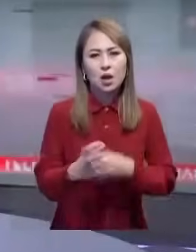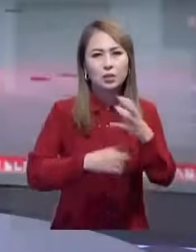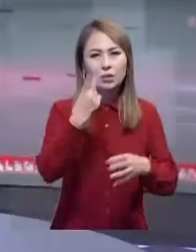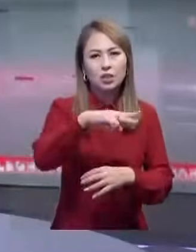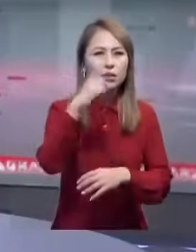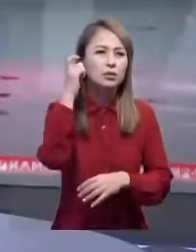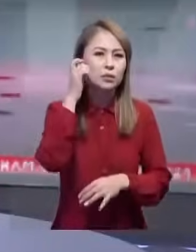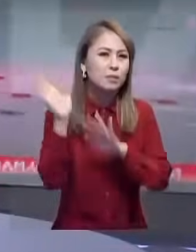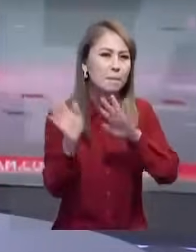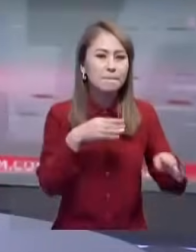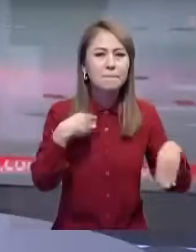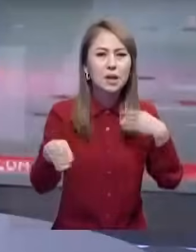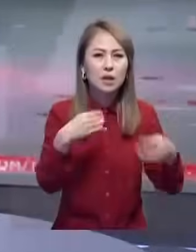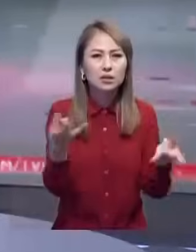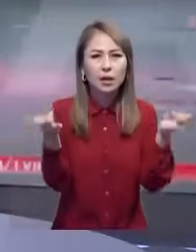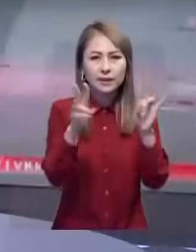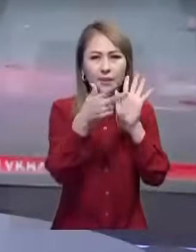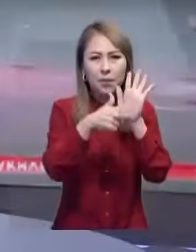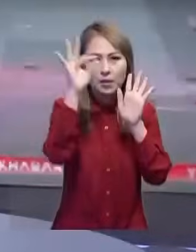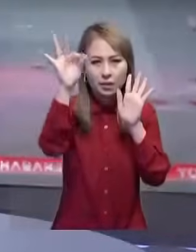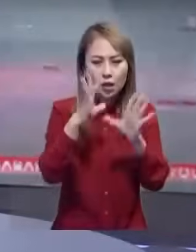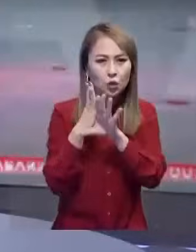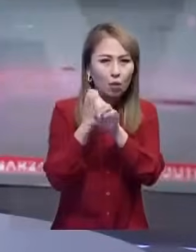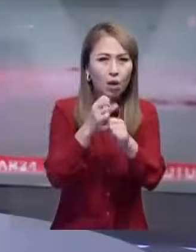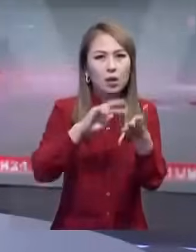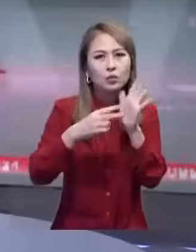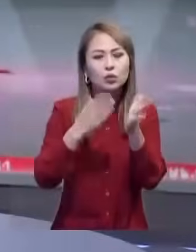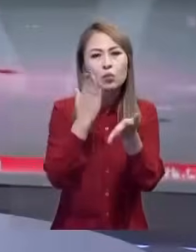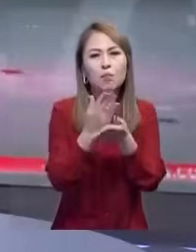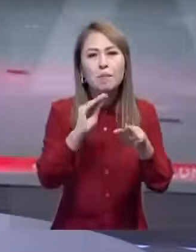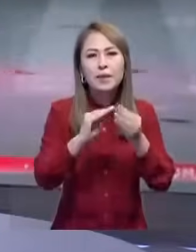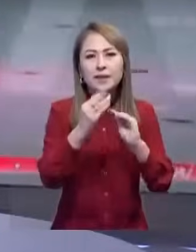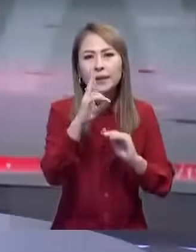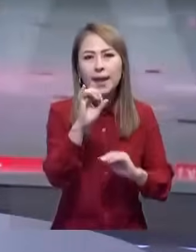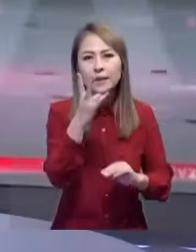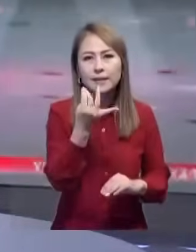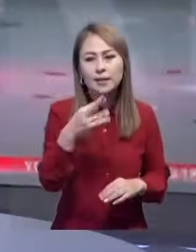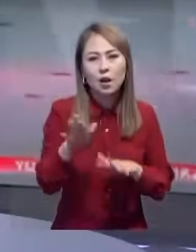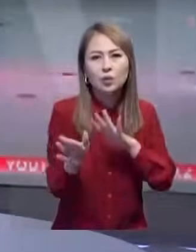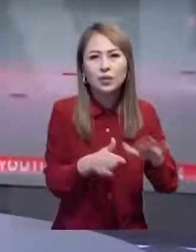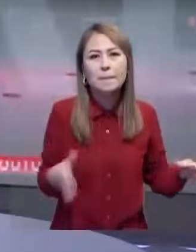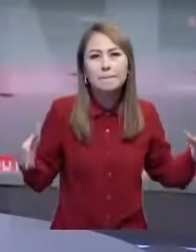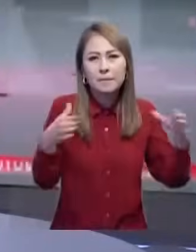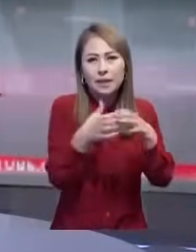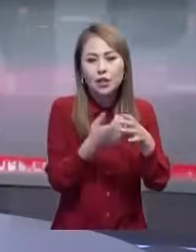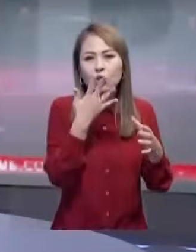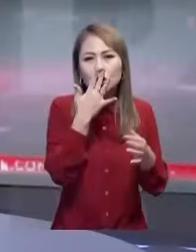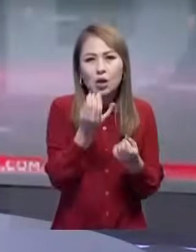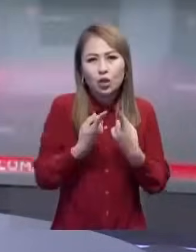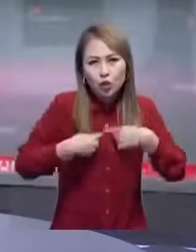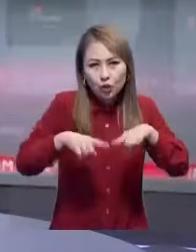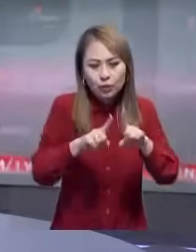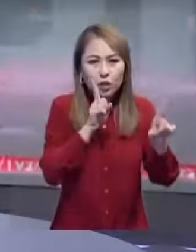Әлемде 20 жылдан кейін пластик қалдықты 80%-ға азайту жоспарланып отыр. Бұл мәселе Кенияда өткен Біріккен Ұлттар ұйымының кезекті